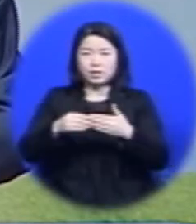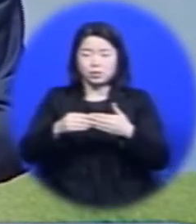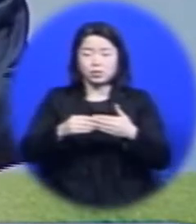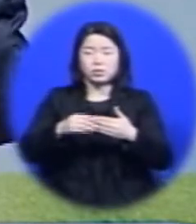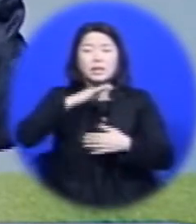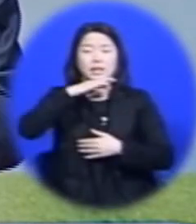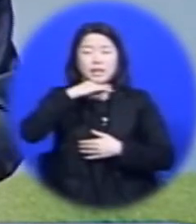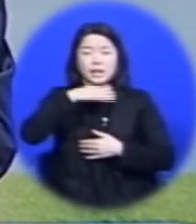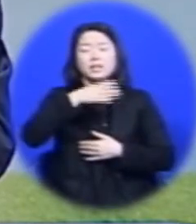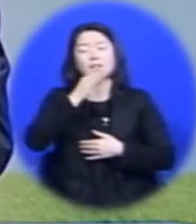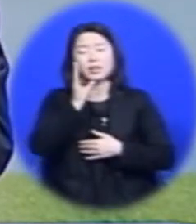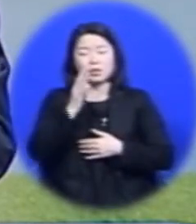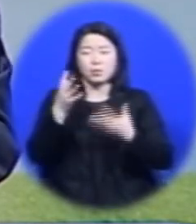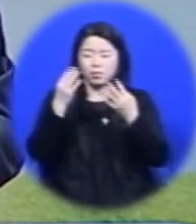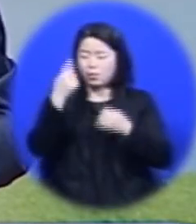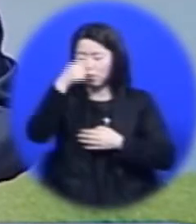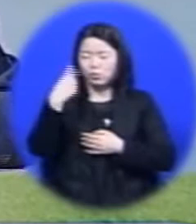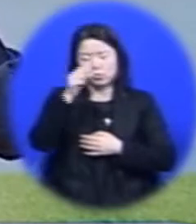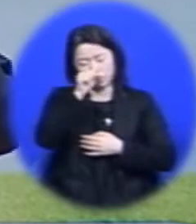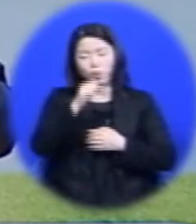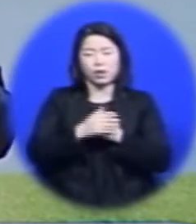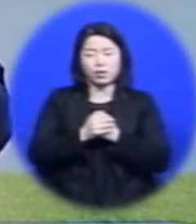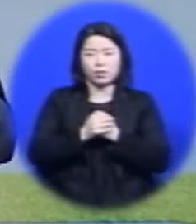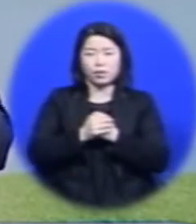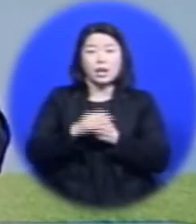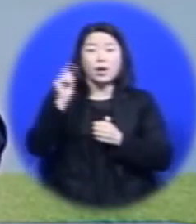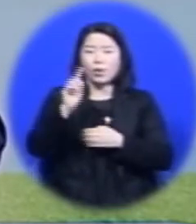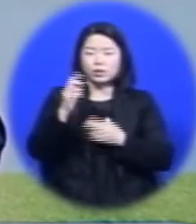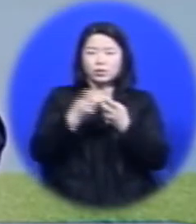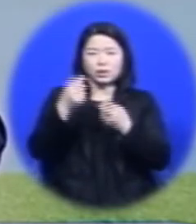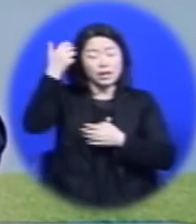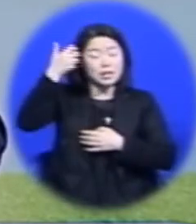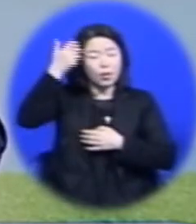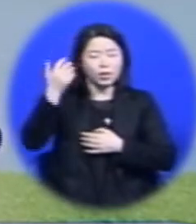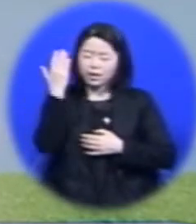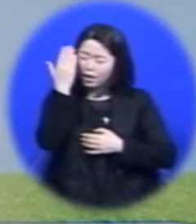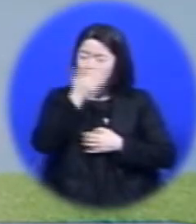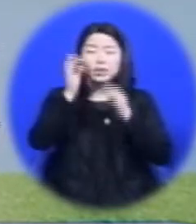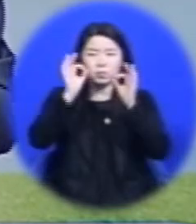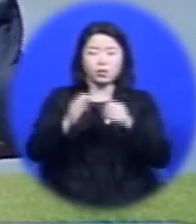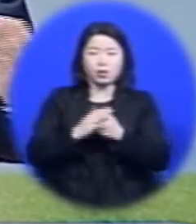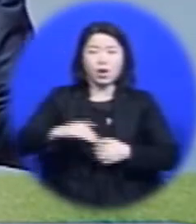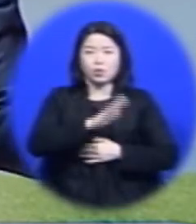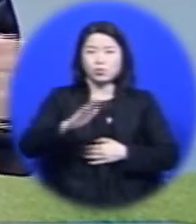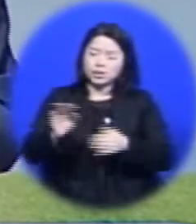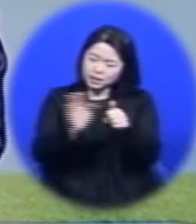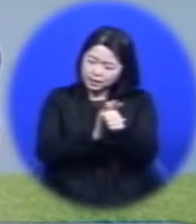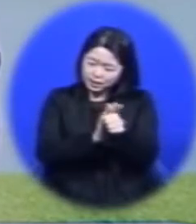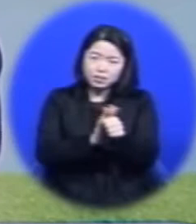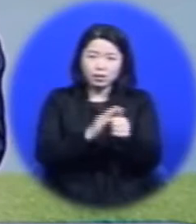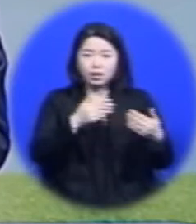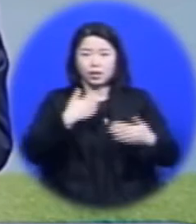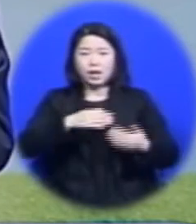어떻게 인상의 좋은지 어떻게 그렇게 영이 맑아 보이는 지 우리를 아주 친절하게 안내 해